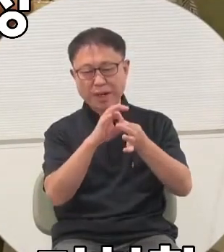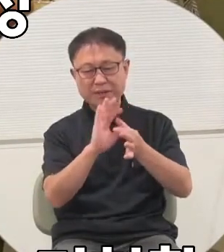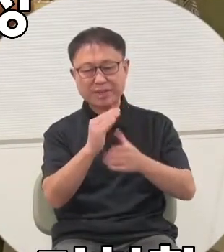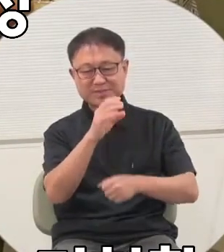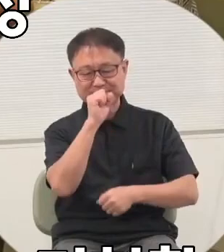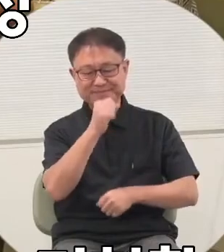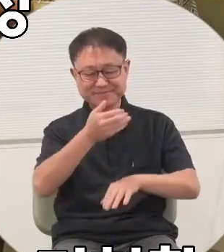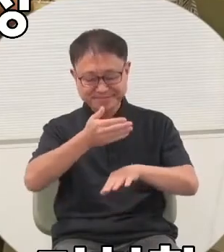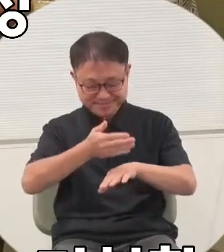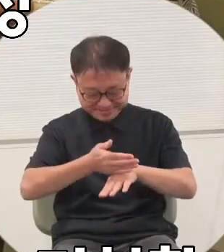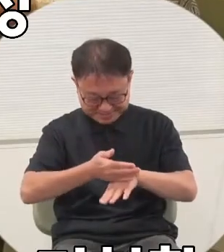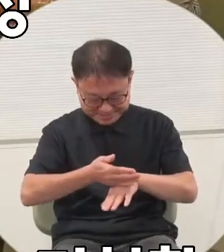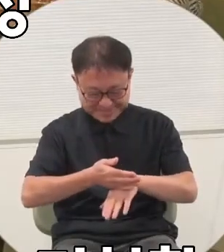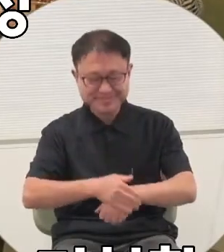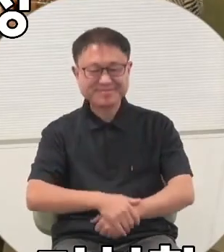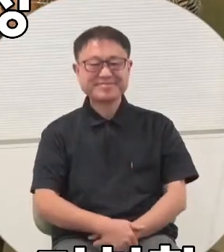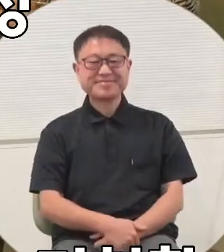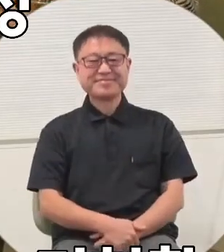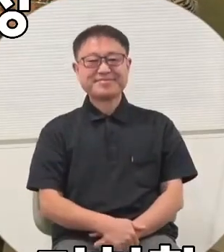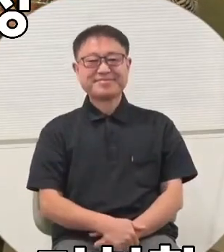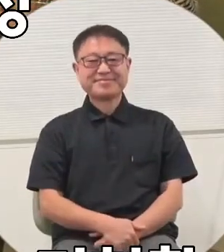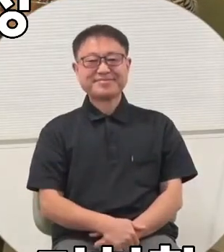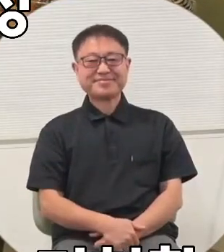좋겠습니다. 감사드립니다. 네,